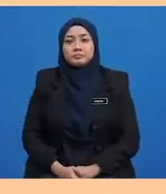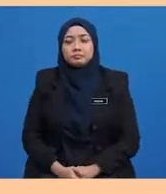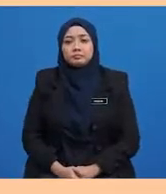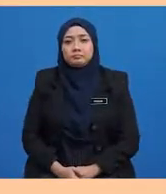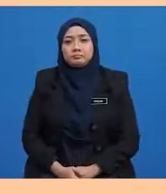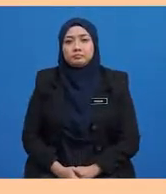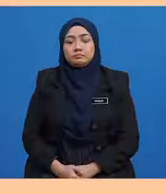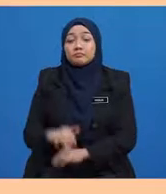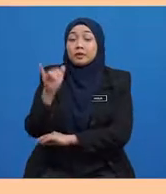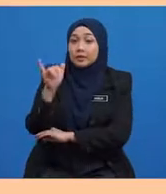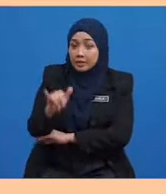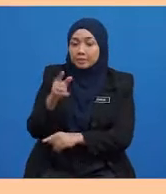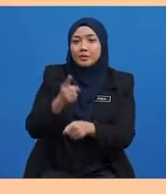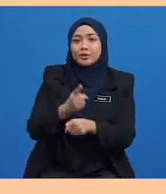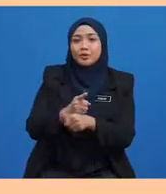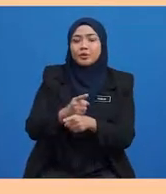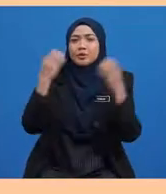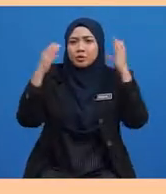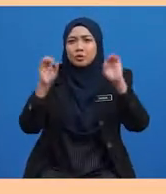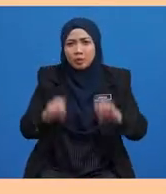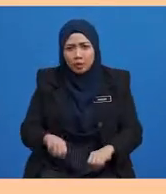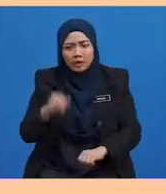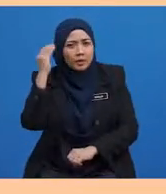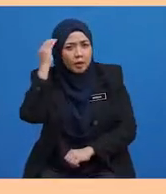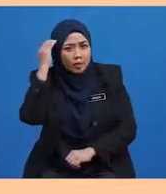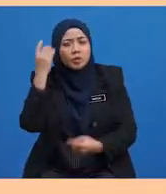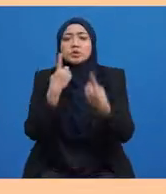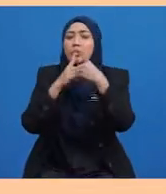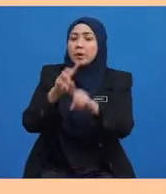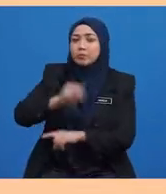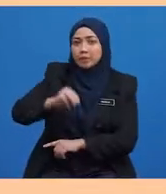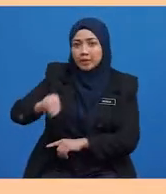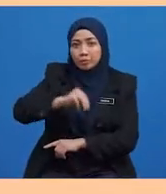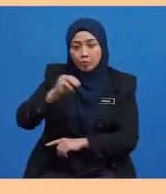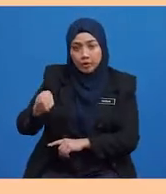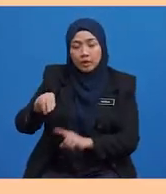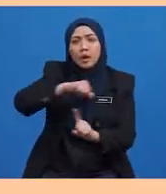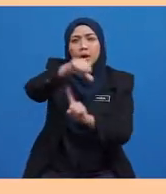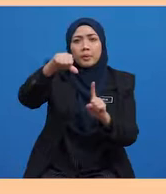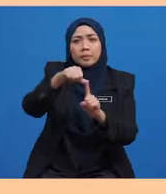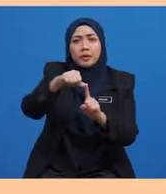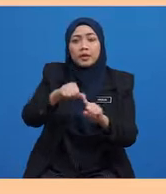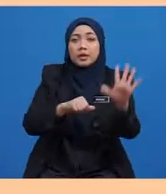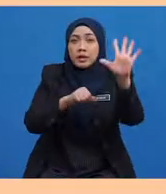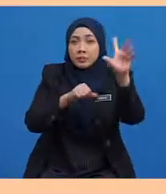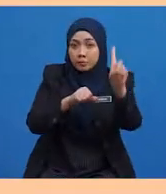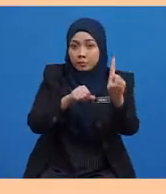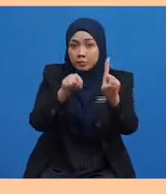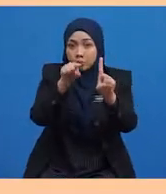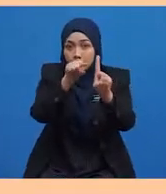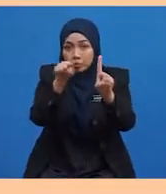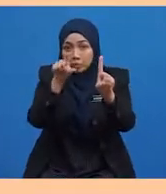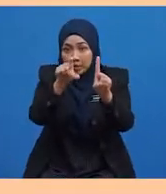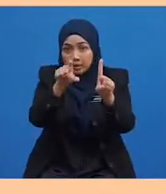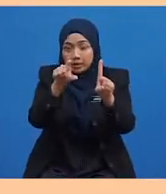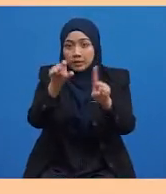Ya betul, cikgu dapat mendengar jawapan murid-murid. Apabila 51 bahagi dengan 5,